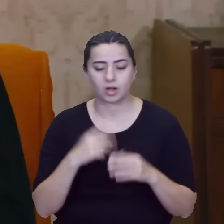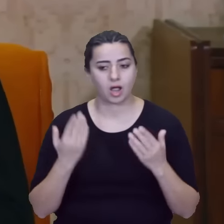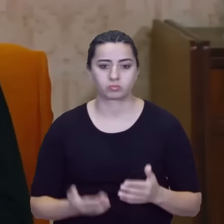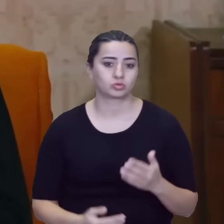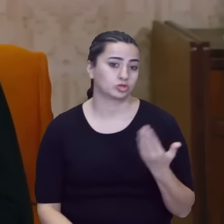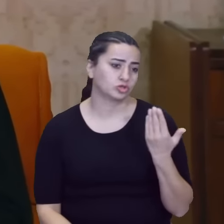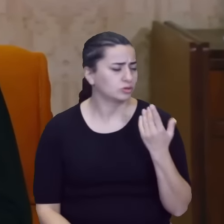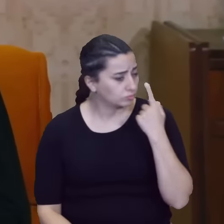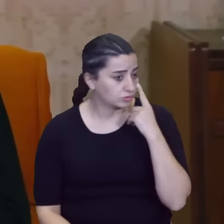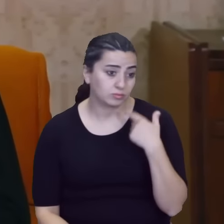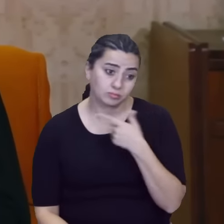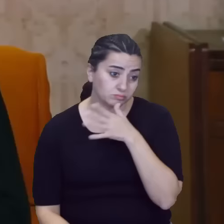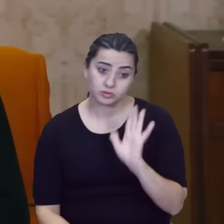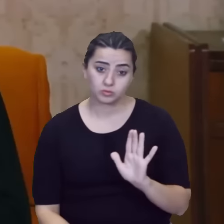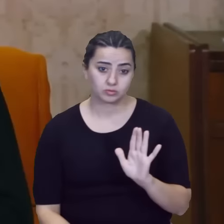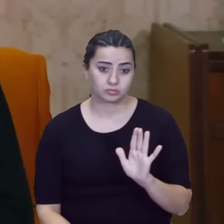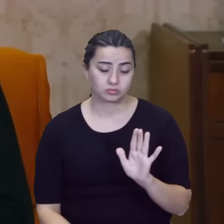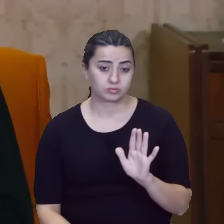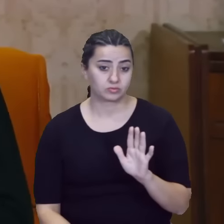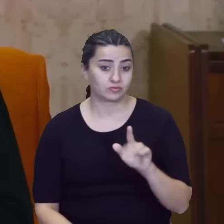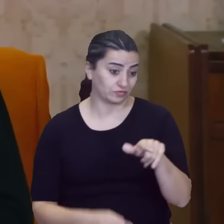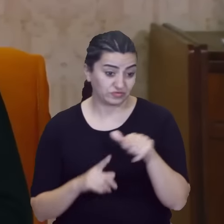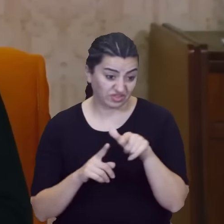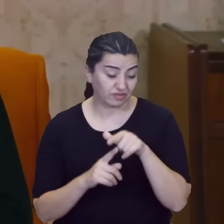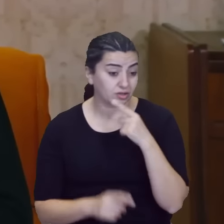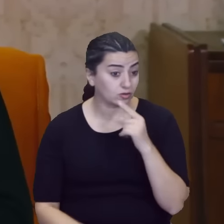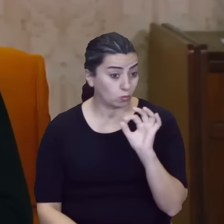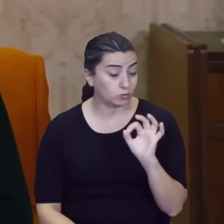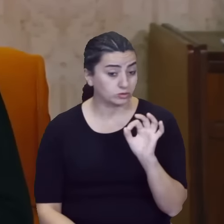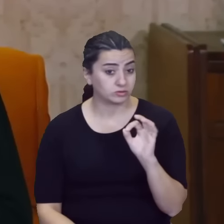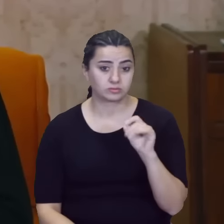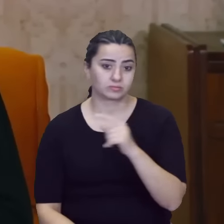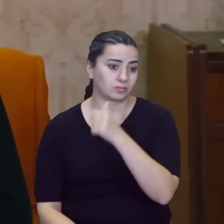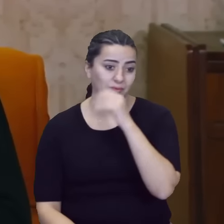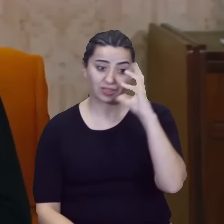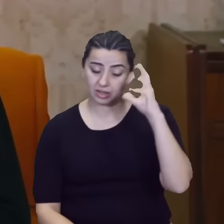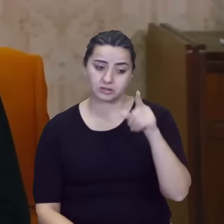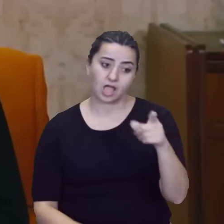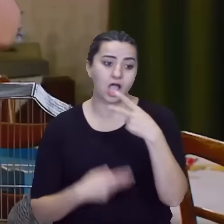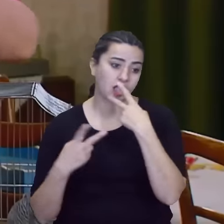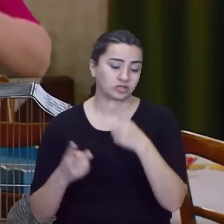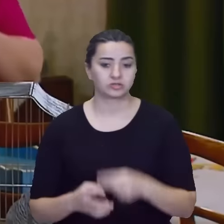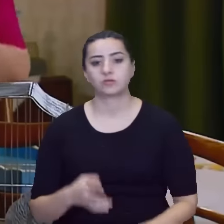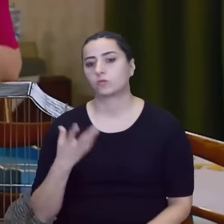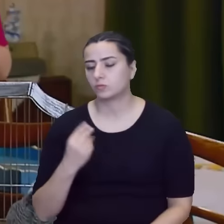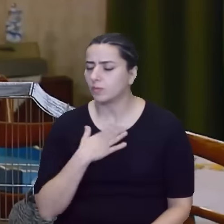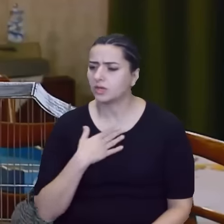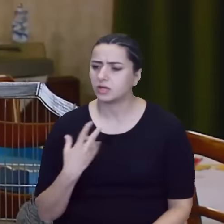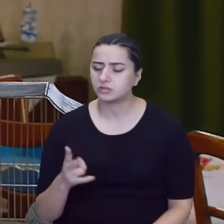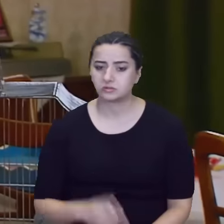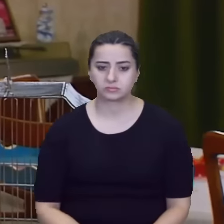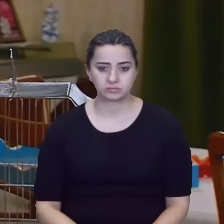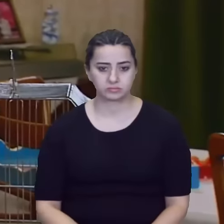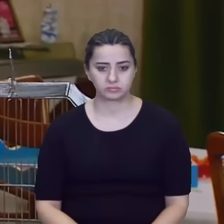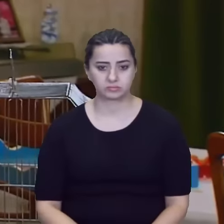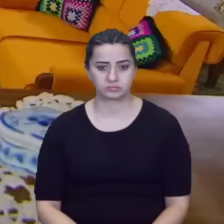hadi bakalım inşallah. Vallahi ben bilmiyorum. Fethi'cim, Fethi'cim derse gene delirecek adam, sen açıklarsın o zaman. Tamam, ben açıklarım. Ha.